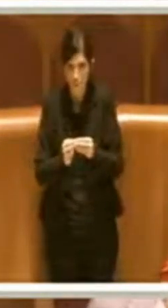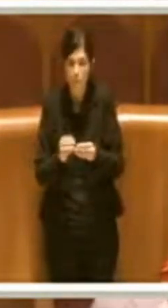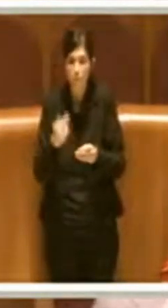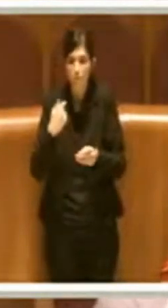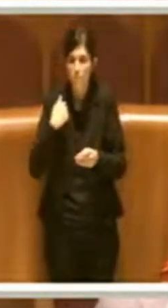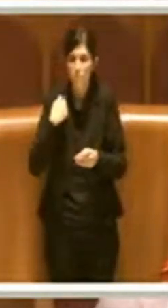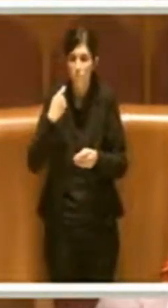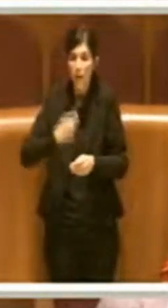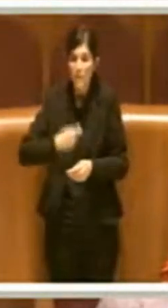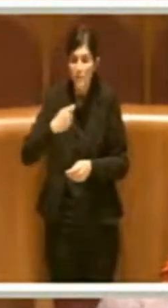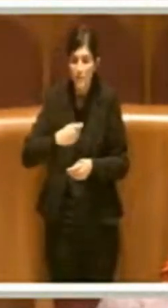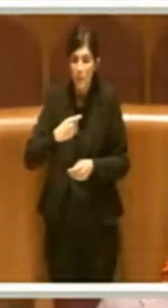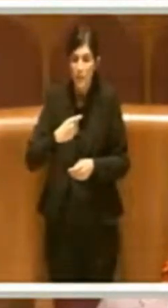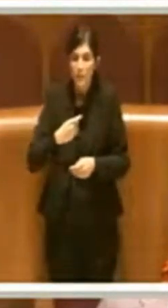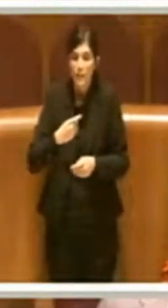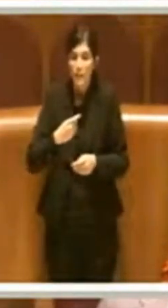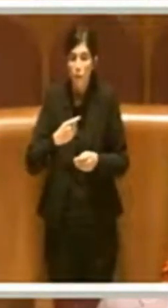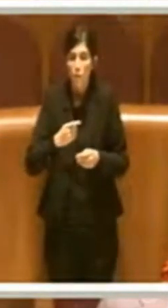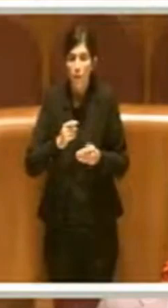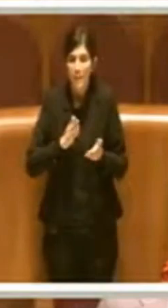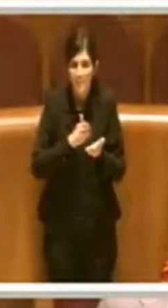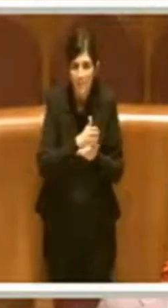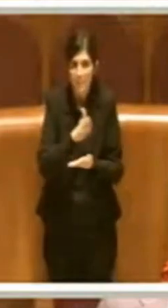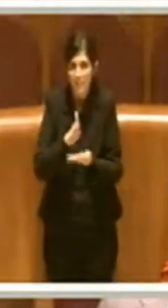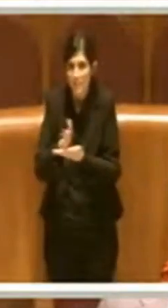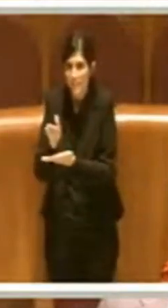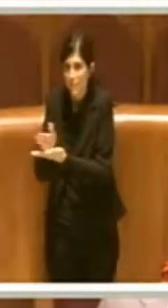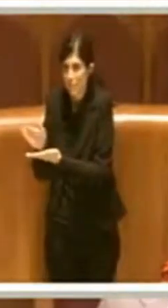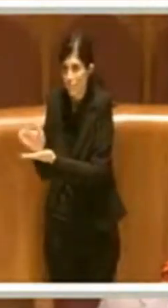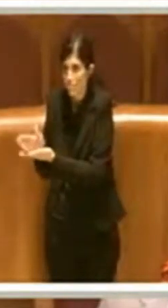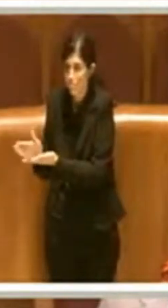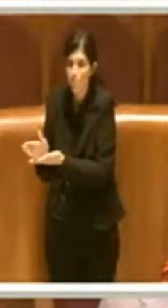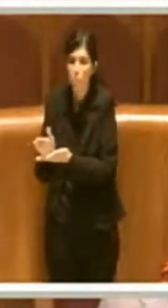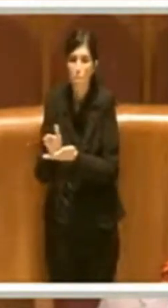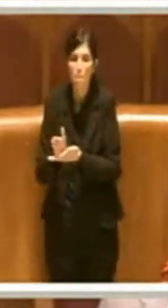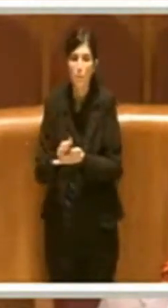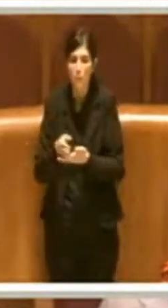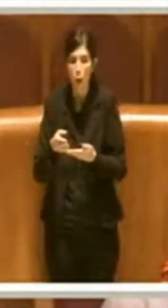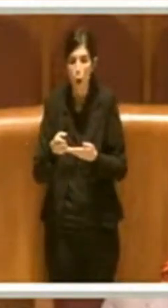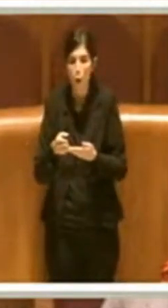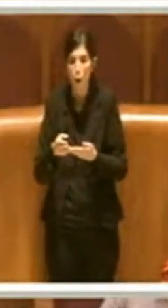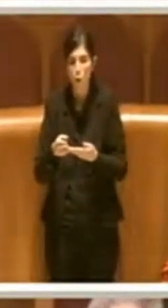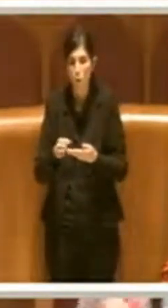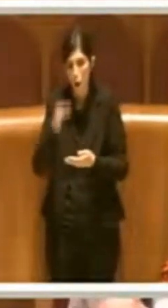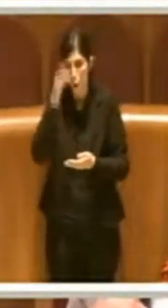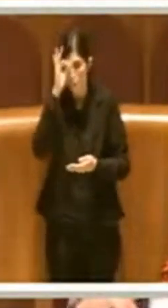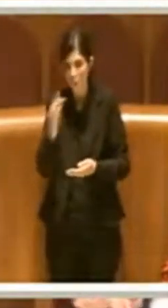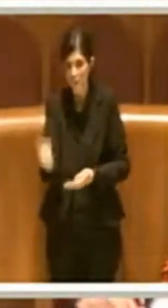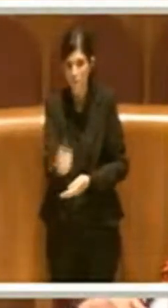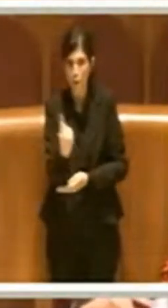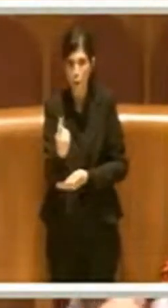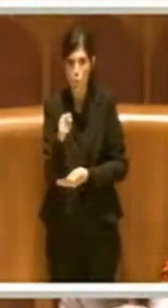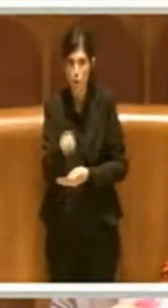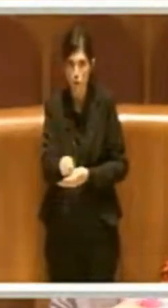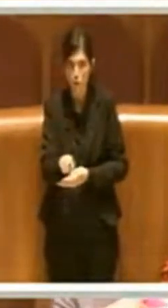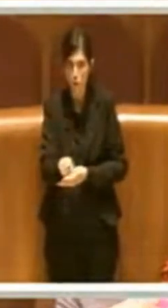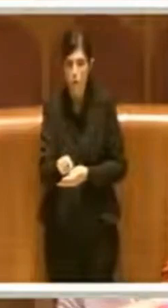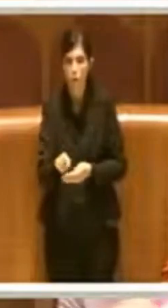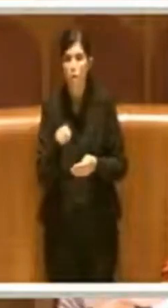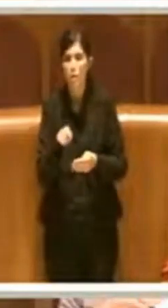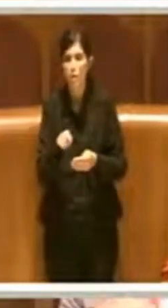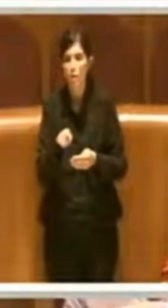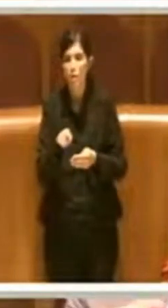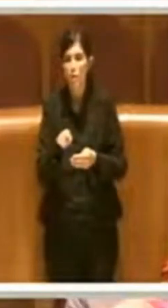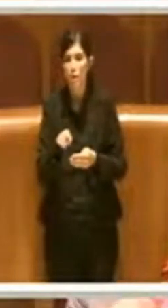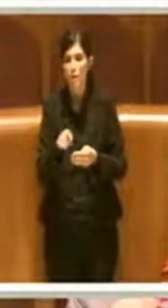Presidente, una serie appunto di indirizzi che vanno verso una direzione molto chiara e il rafforzamento quindi di quella riforma sulla democrazia digitale